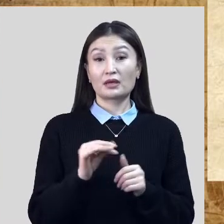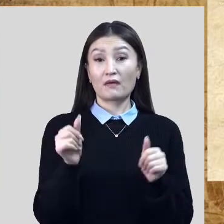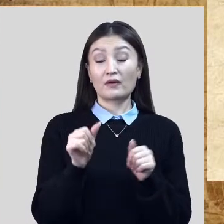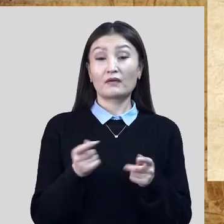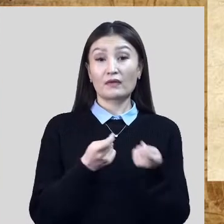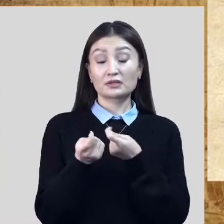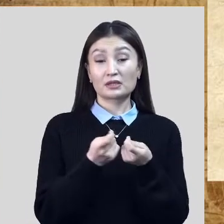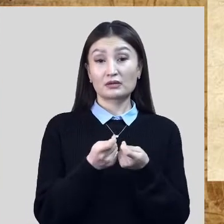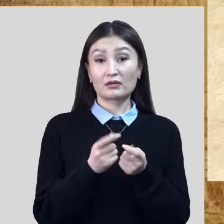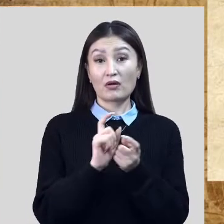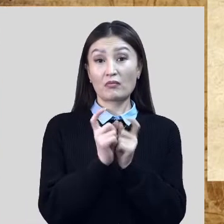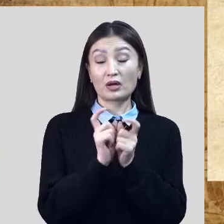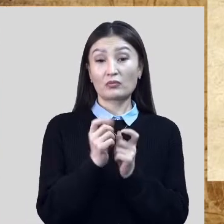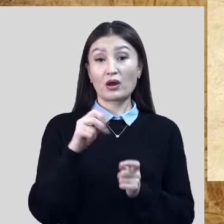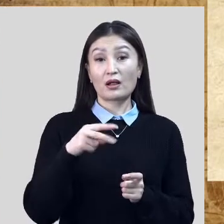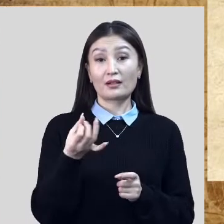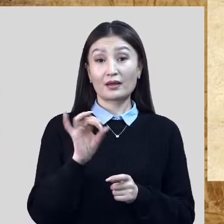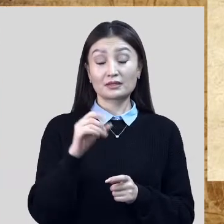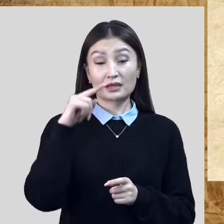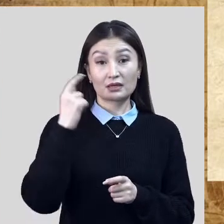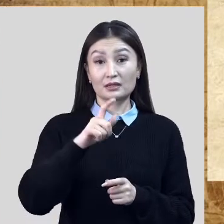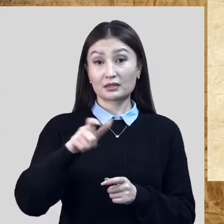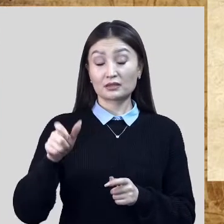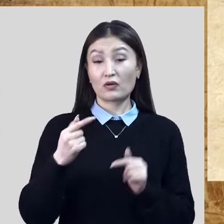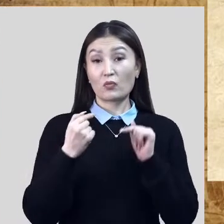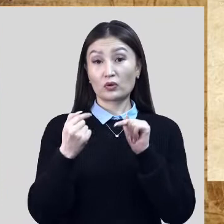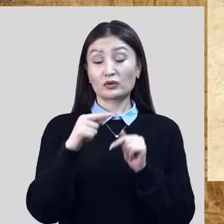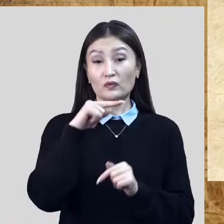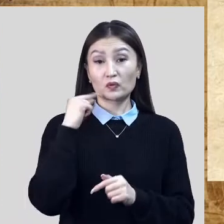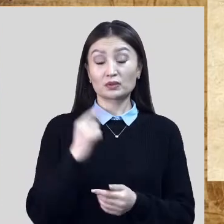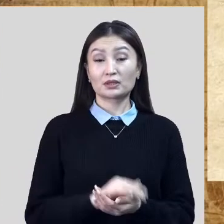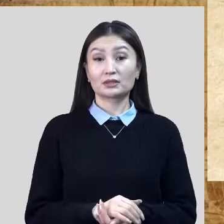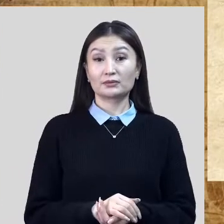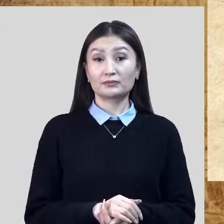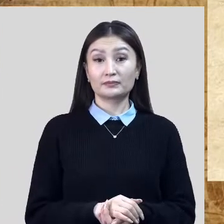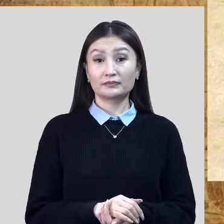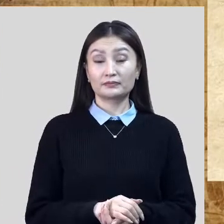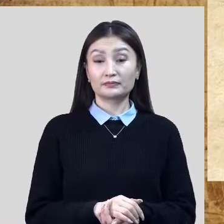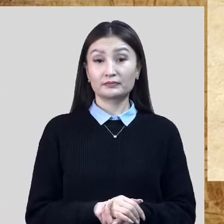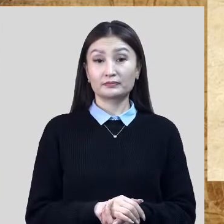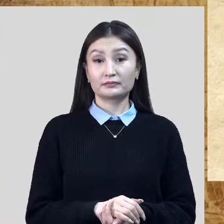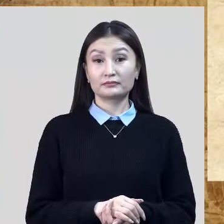формально возглавив борьбу алайских кыргызов против русских войск.